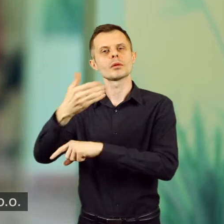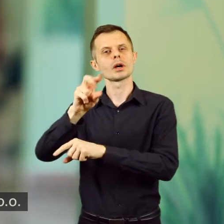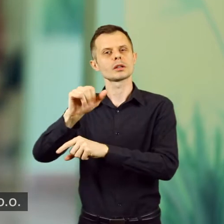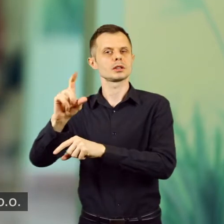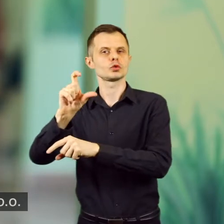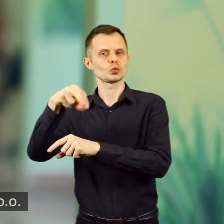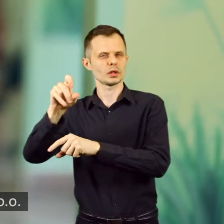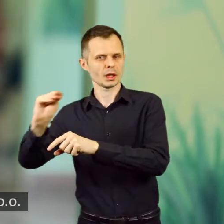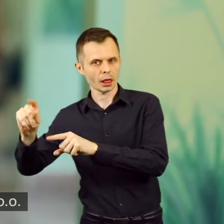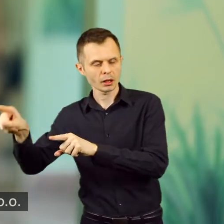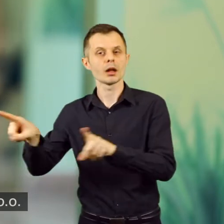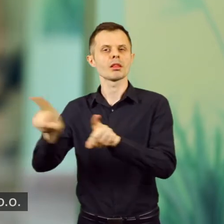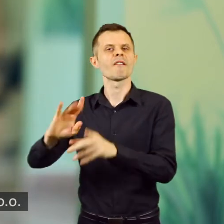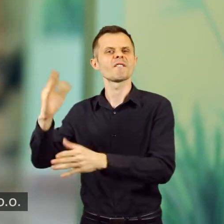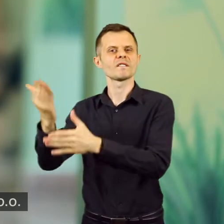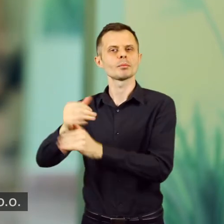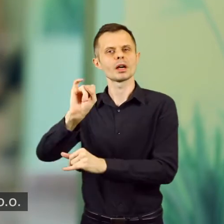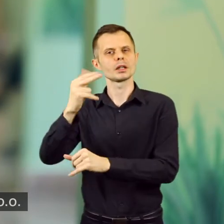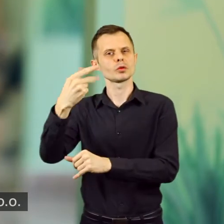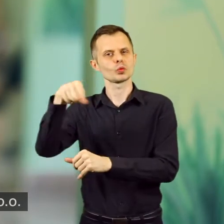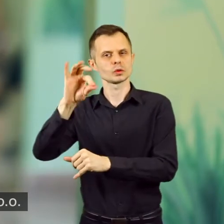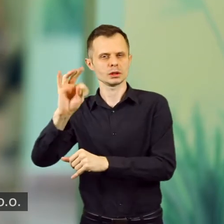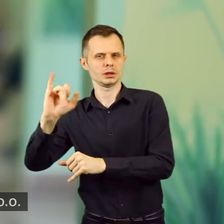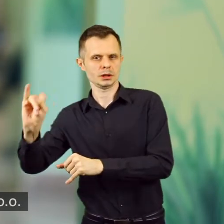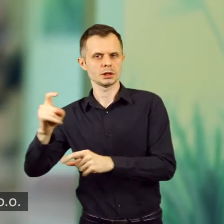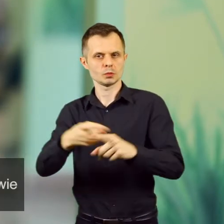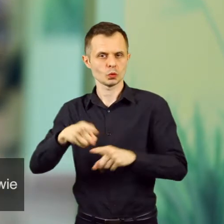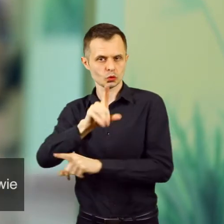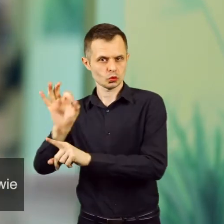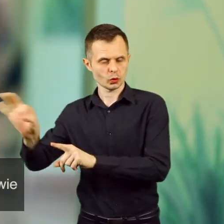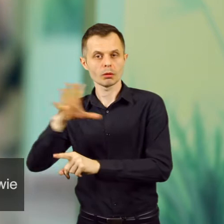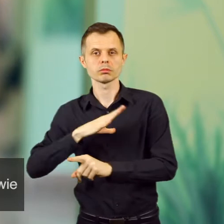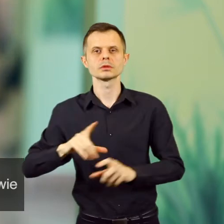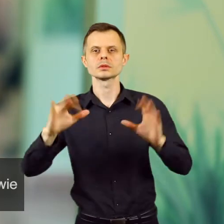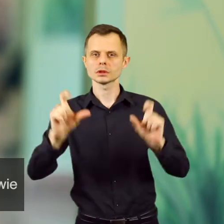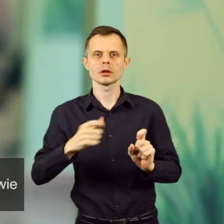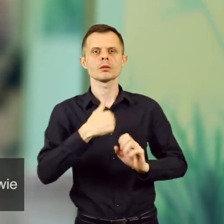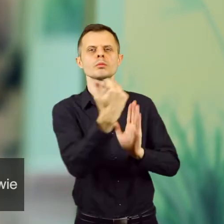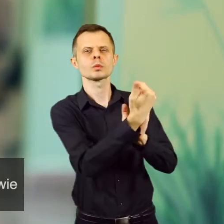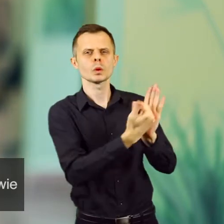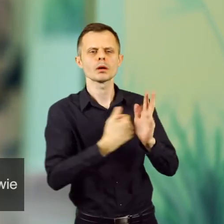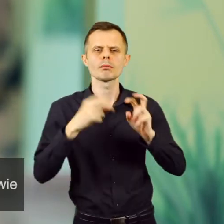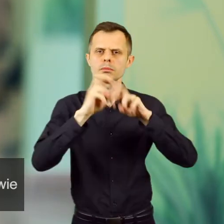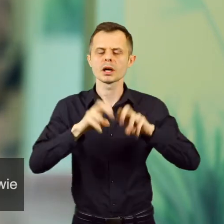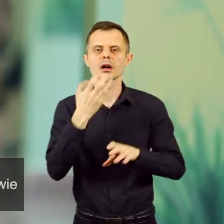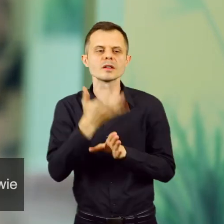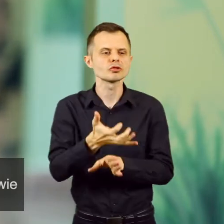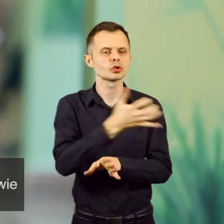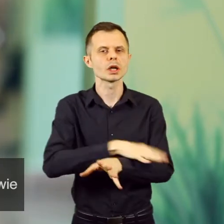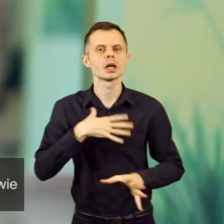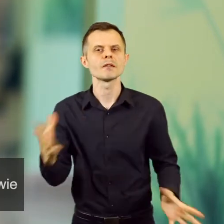Marii Curie Skłodowskiej oraz z firmą Indus spółka z o.o. program badań wczesnego